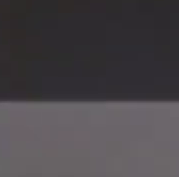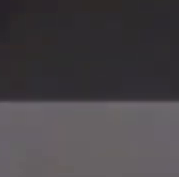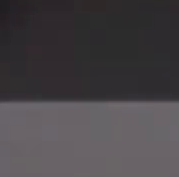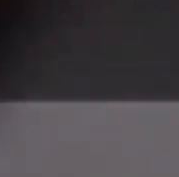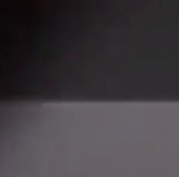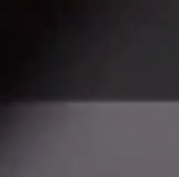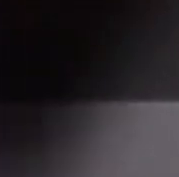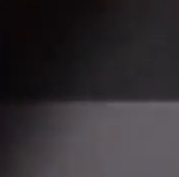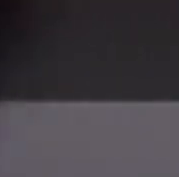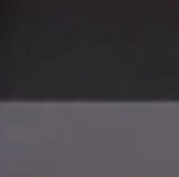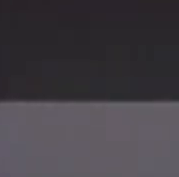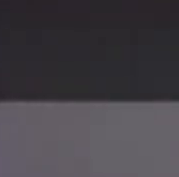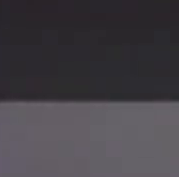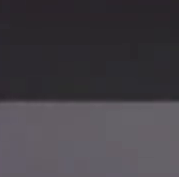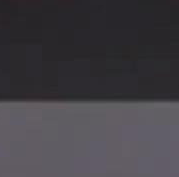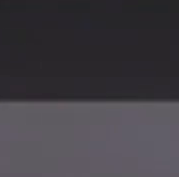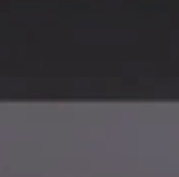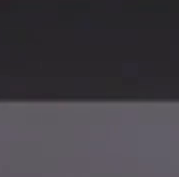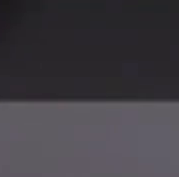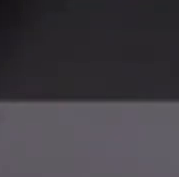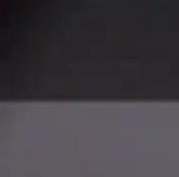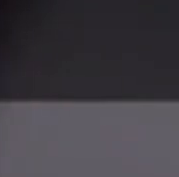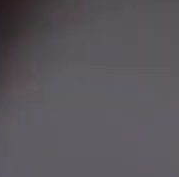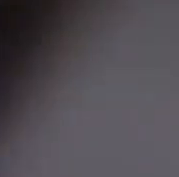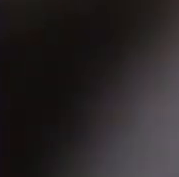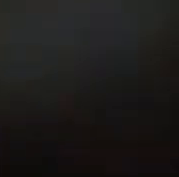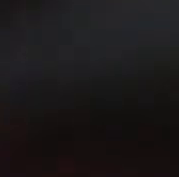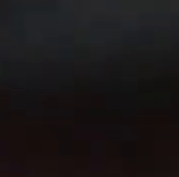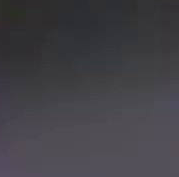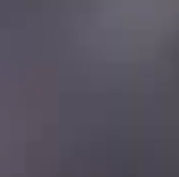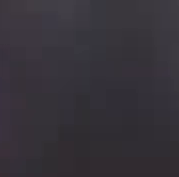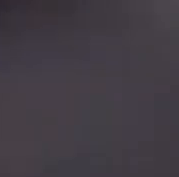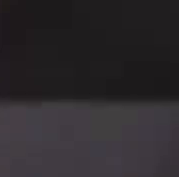Ha? Hindi kayo nag-ano ha? Mga bastos kayo!